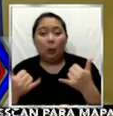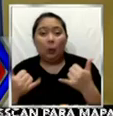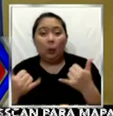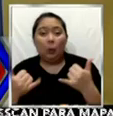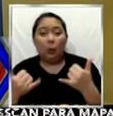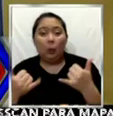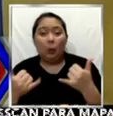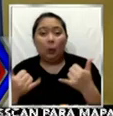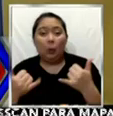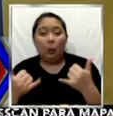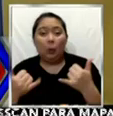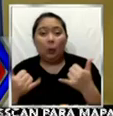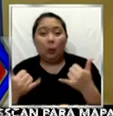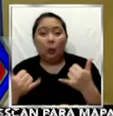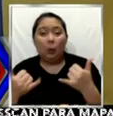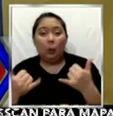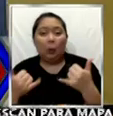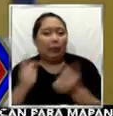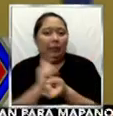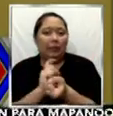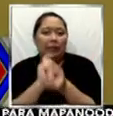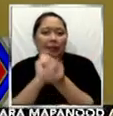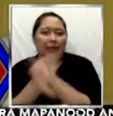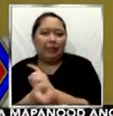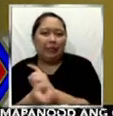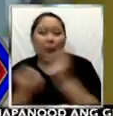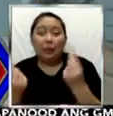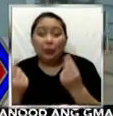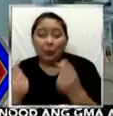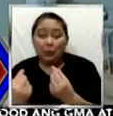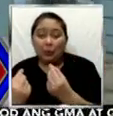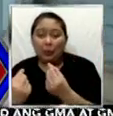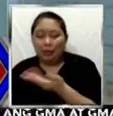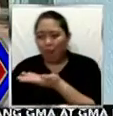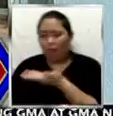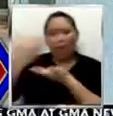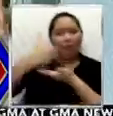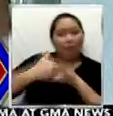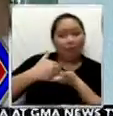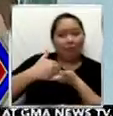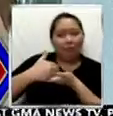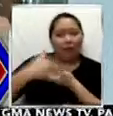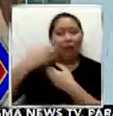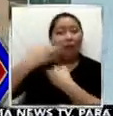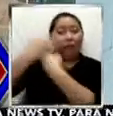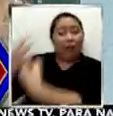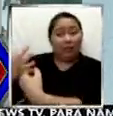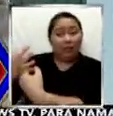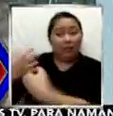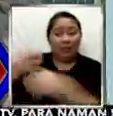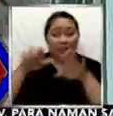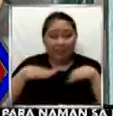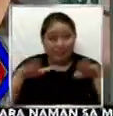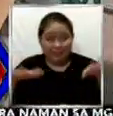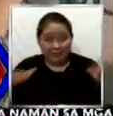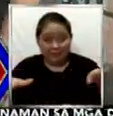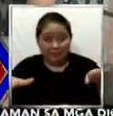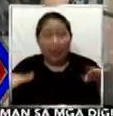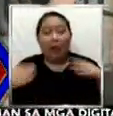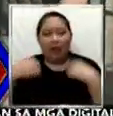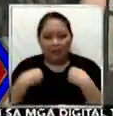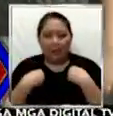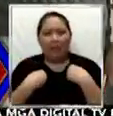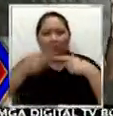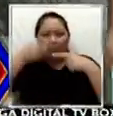at naging tuli on wheels ang unang kandidato sa araw na ito, isang 9 na taong gulang na grade 3 student na hinatid pa